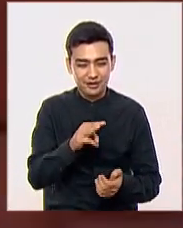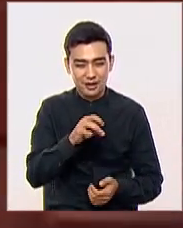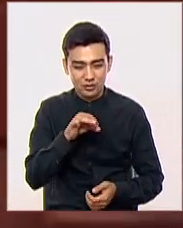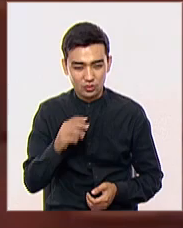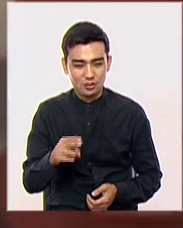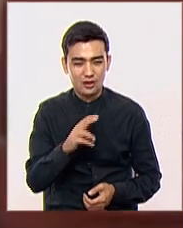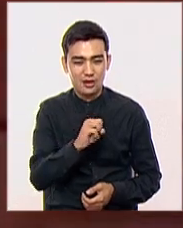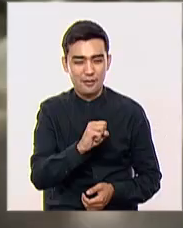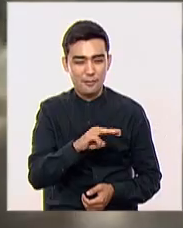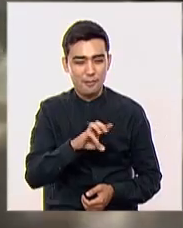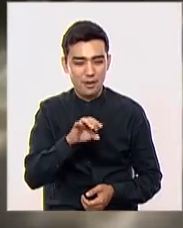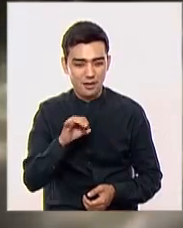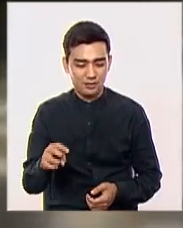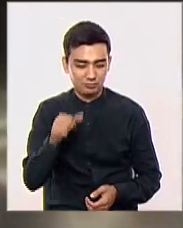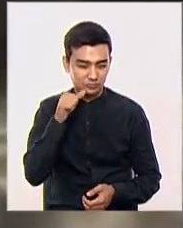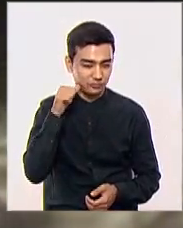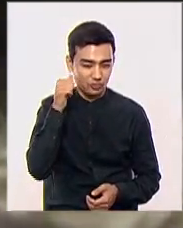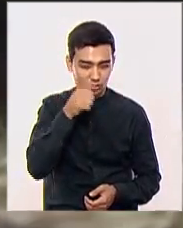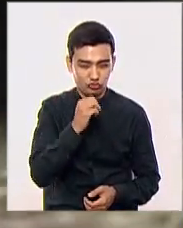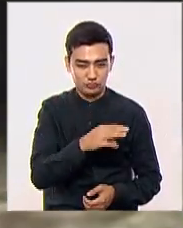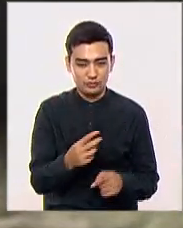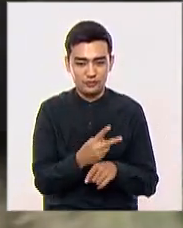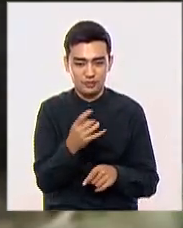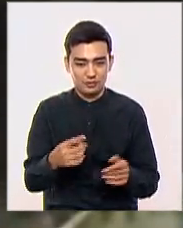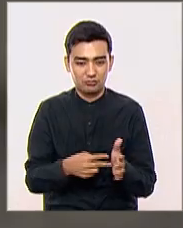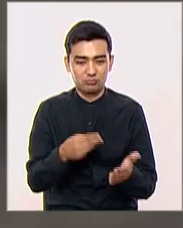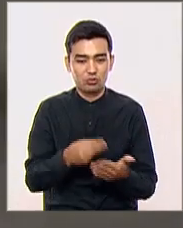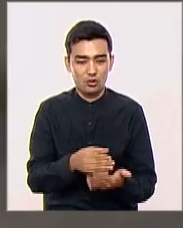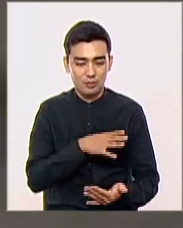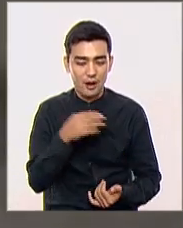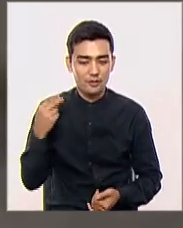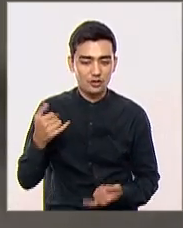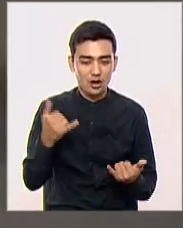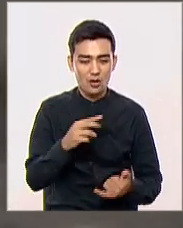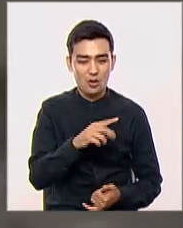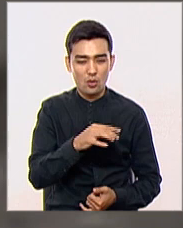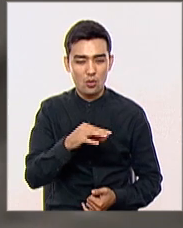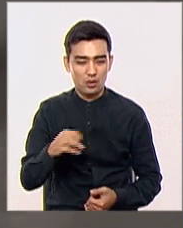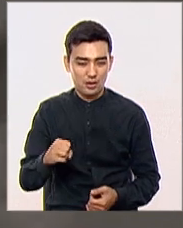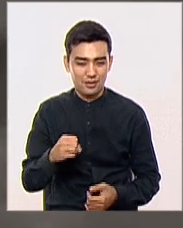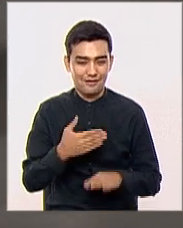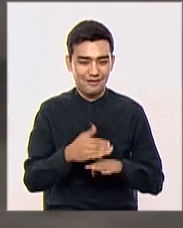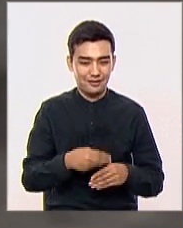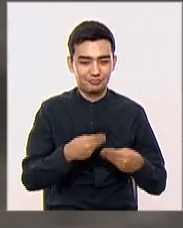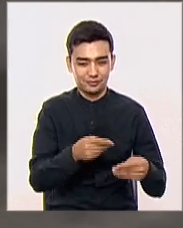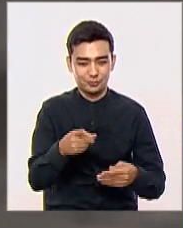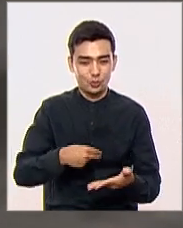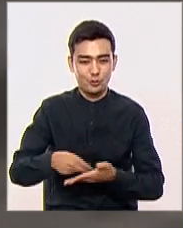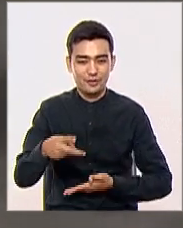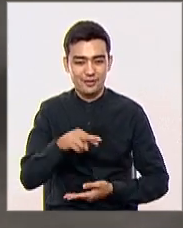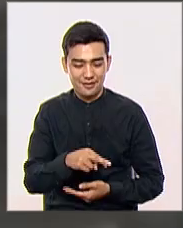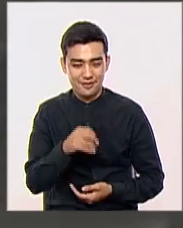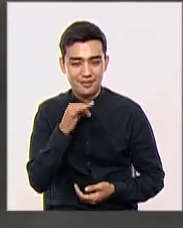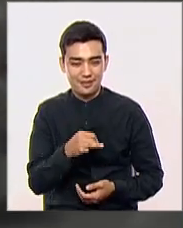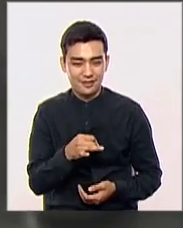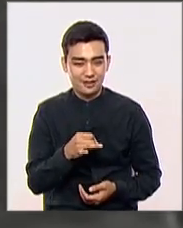выросли по сравнению с прошедшим годом в 2 раза. Президент также поручил сегодня выдавать льготные кредиты на покупку сельхозтехники за счет